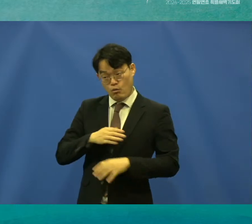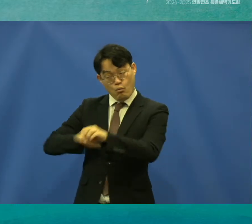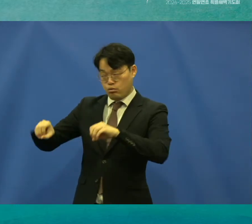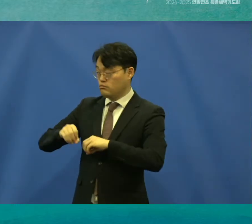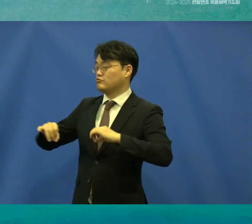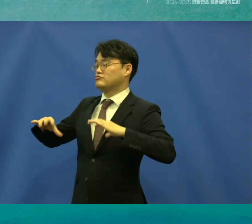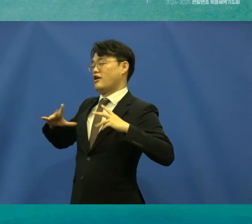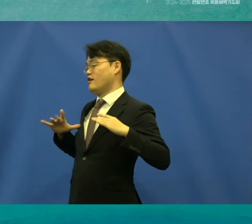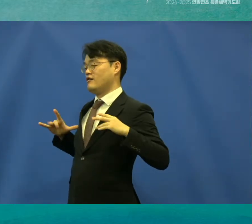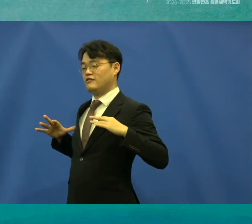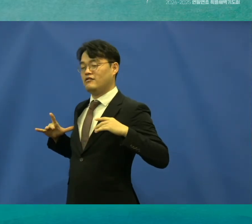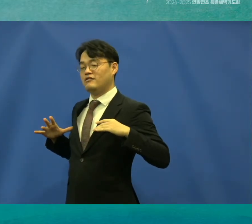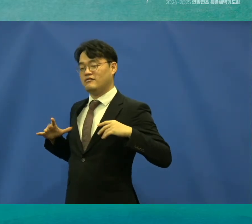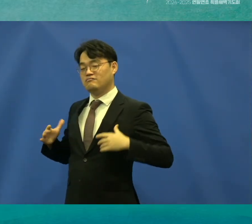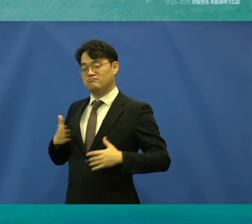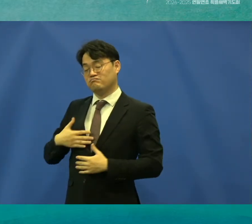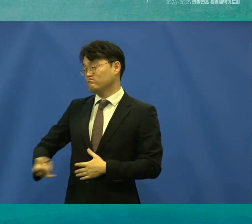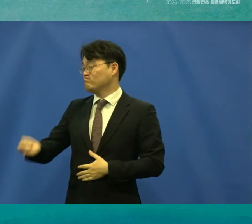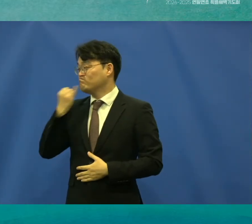하나님의 은혜 안에 있다.